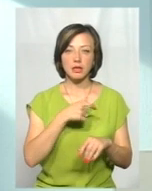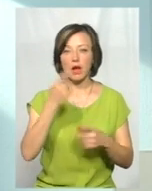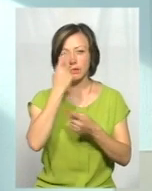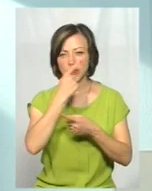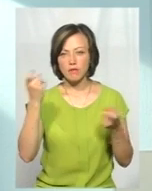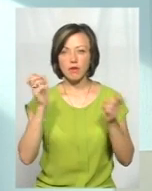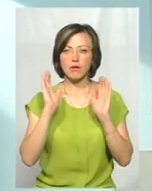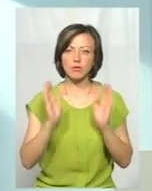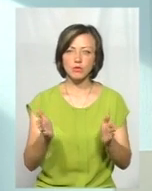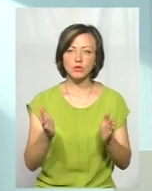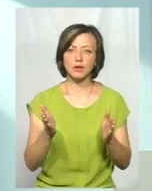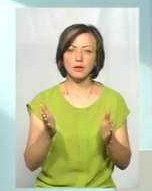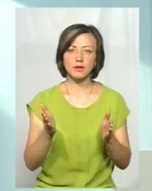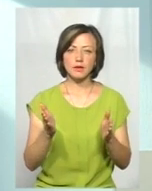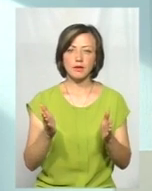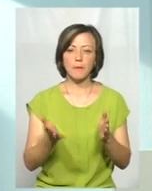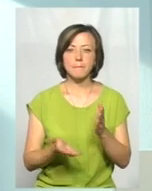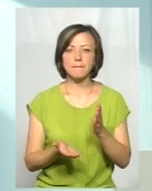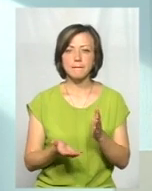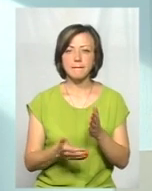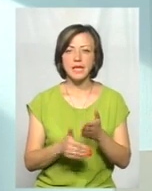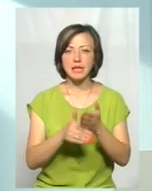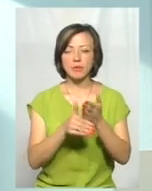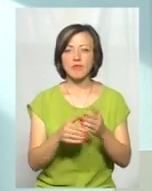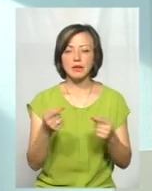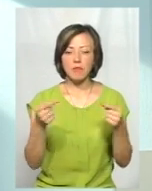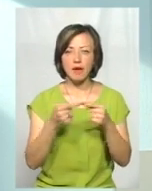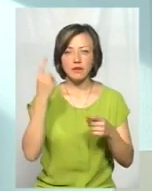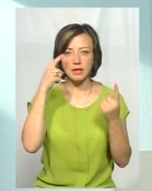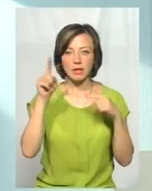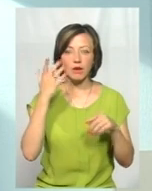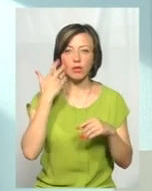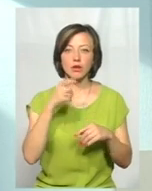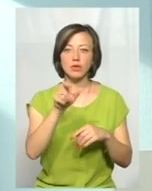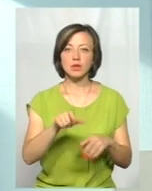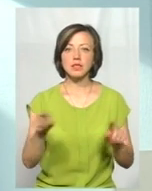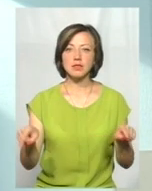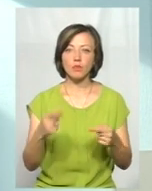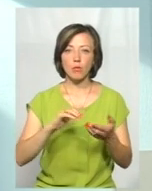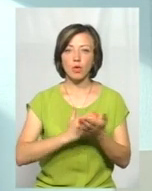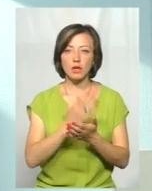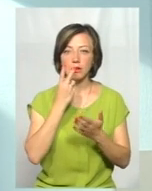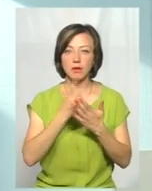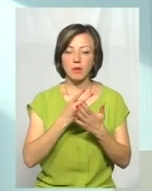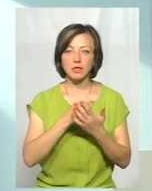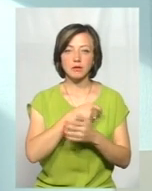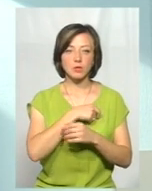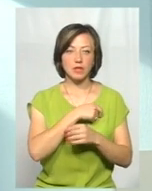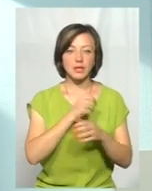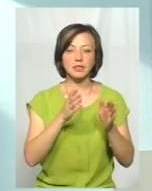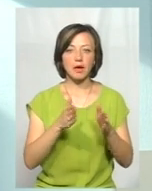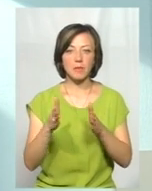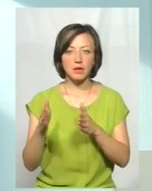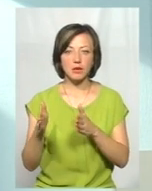що він там буде там підтримувати певні ідеї. І коли виборець створює там якусь політику і бачить, що депутат